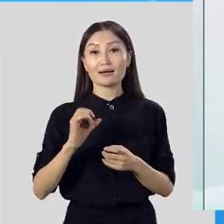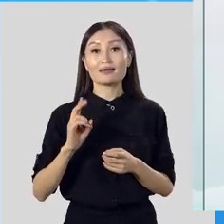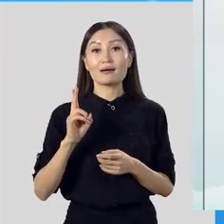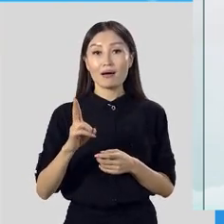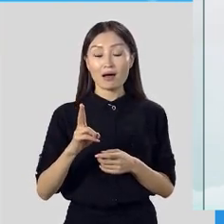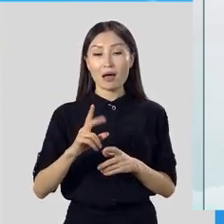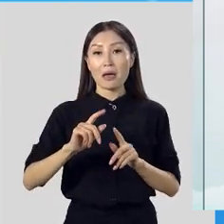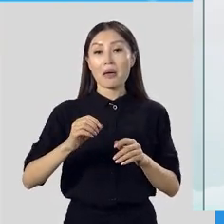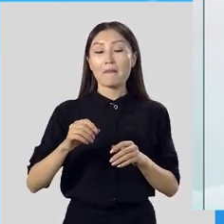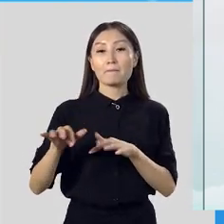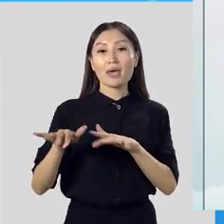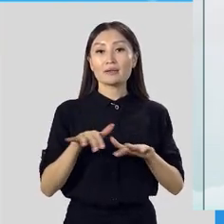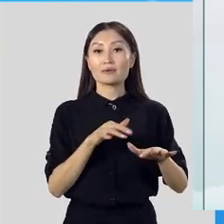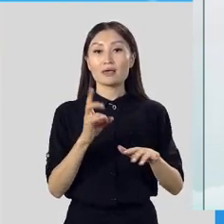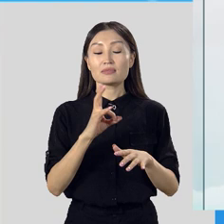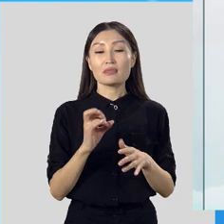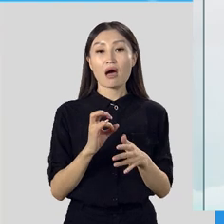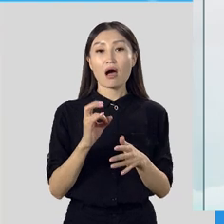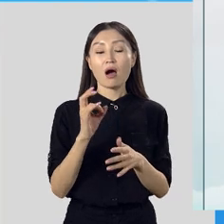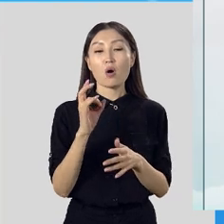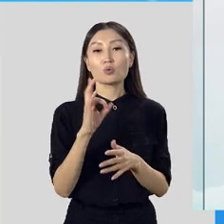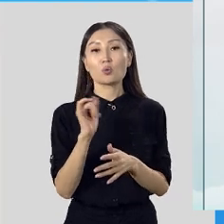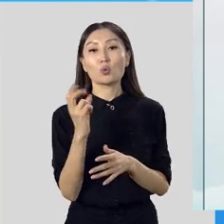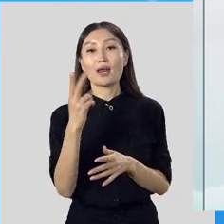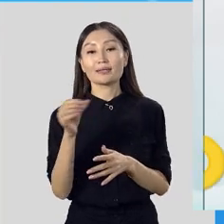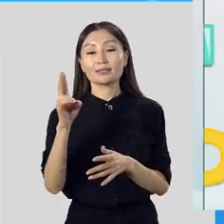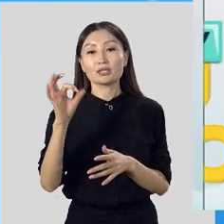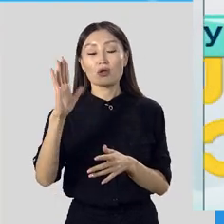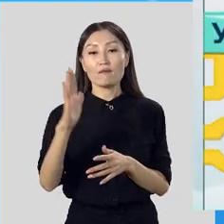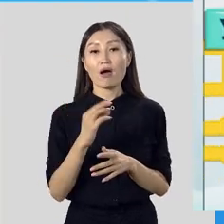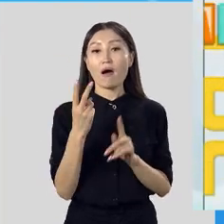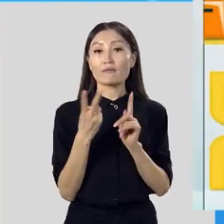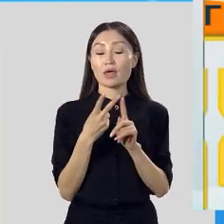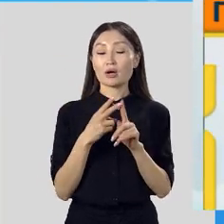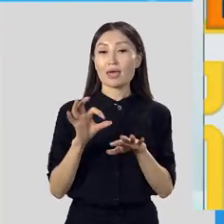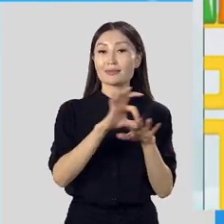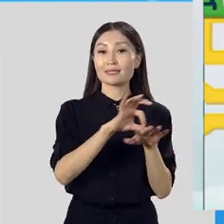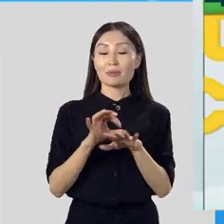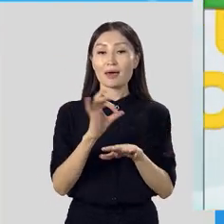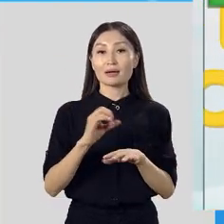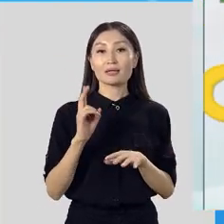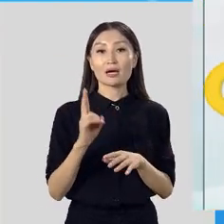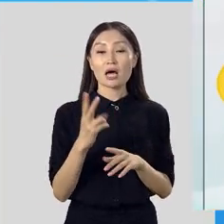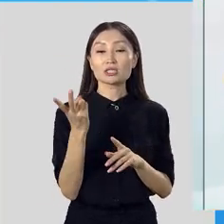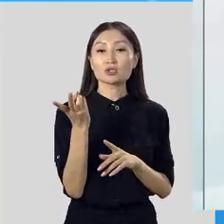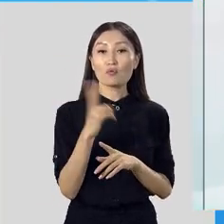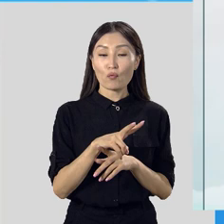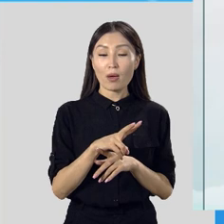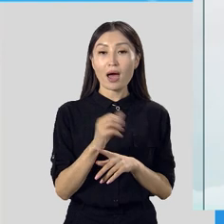РНК передвигается на три нуклеотида. Вторая транспортная РНК уже с